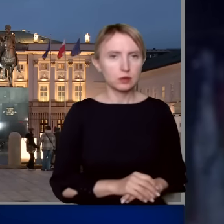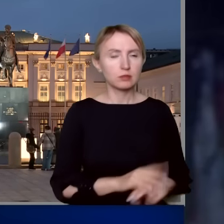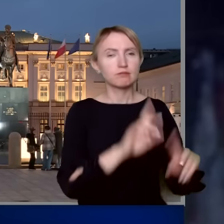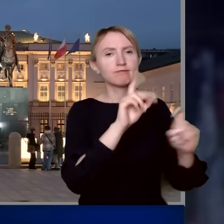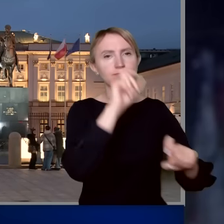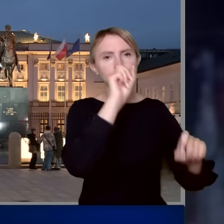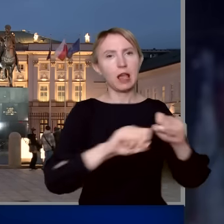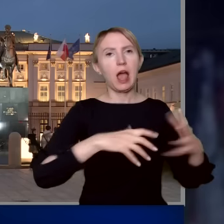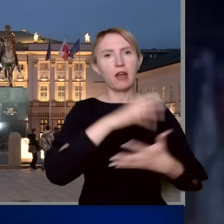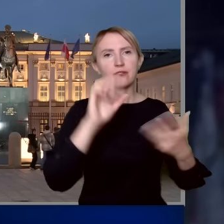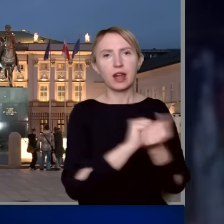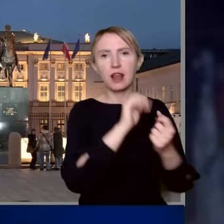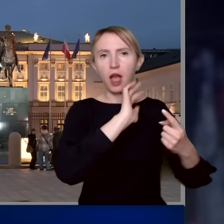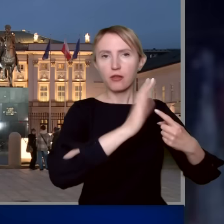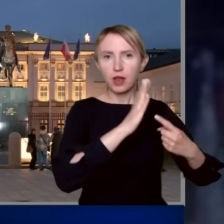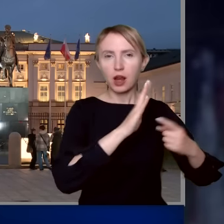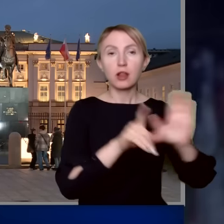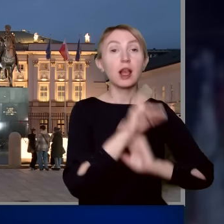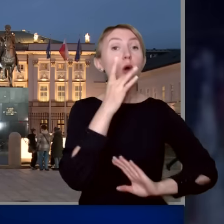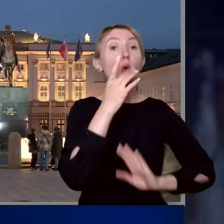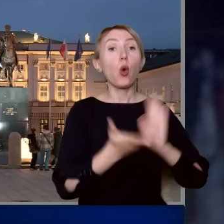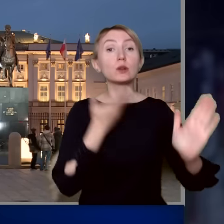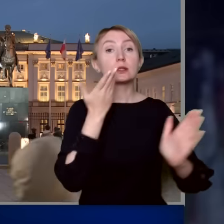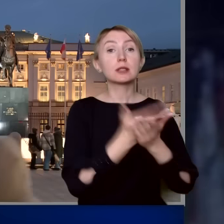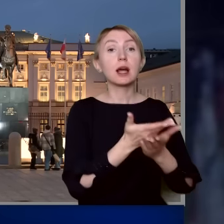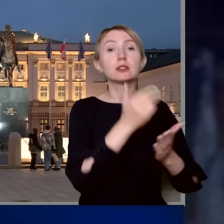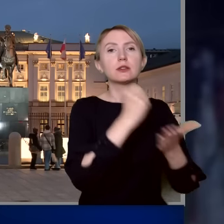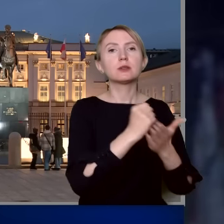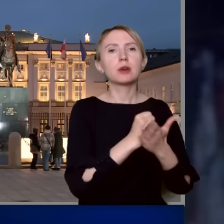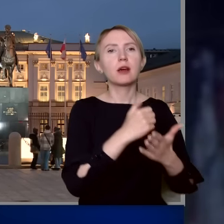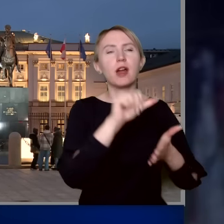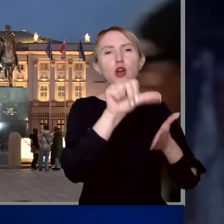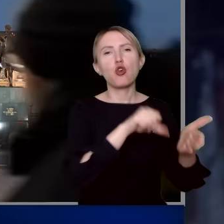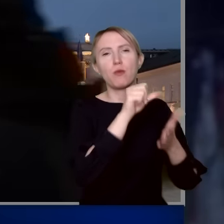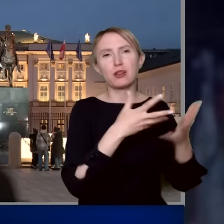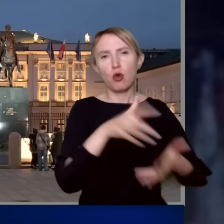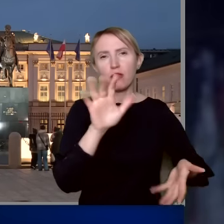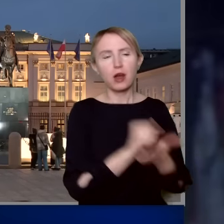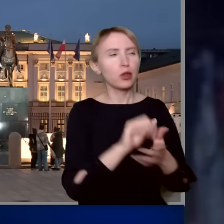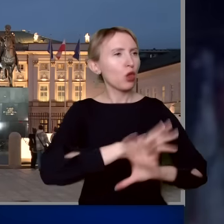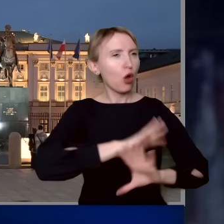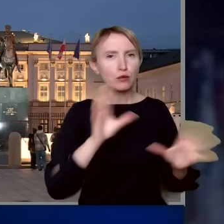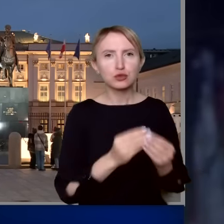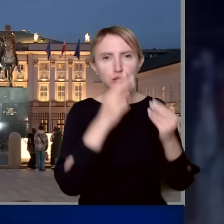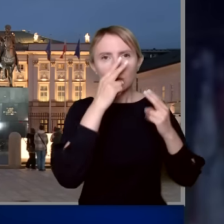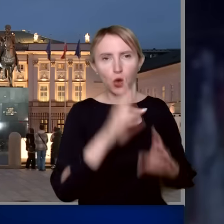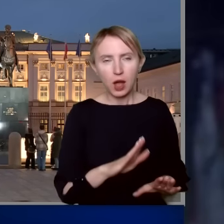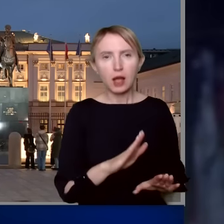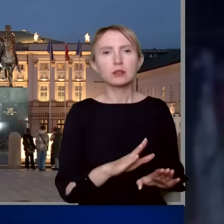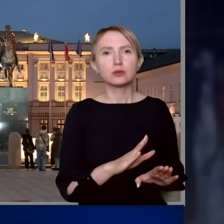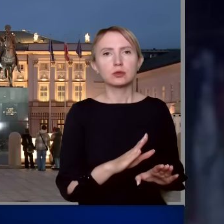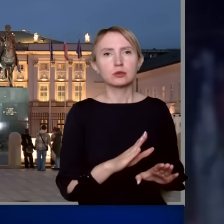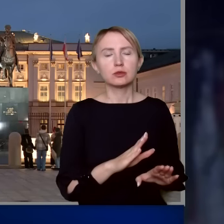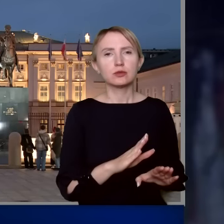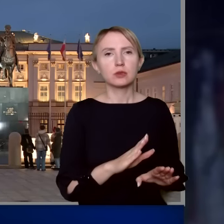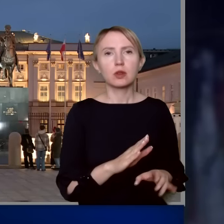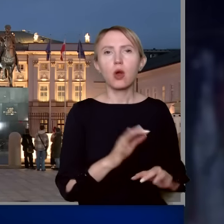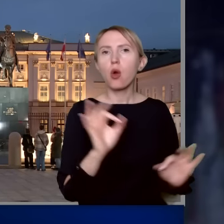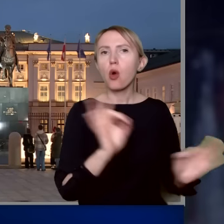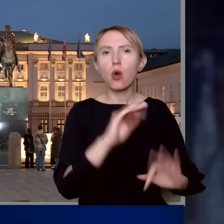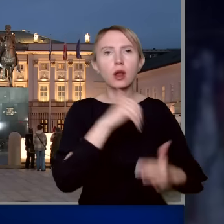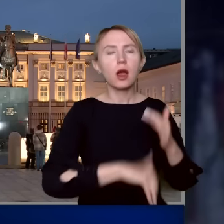afery wiatrakowej, skierowany akt oskarżenia w sprawie afery kopertowej. To wszystko pokazuje, że te łajdactwa